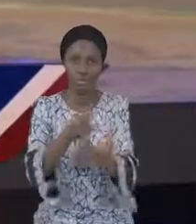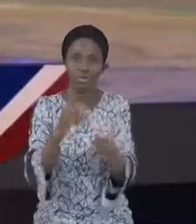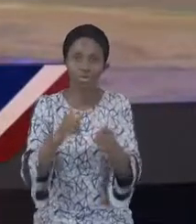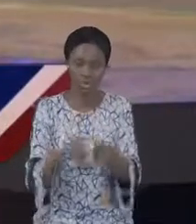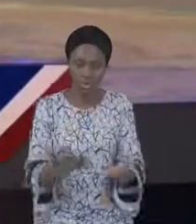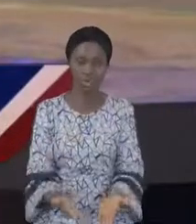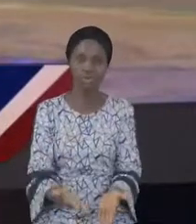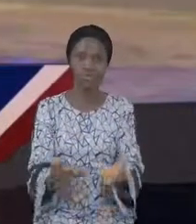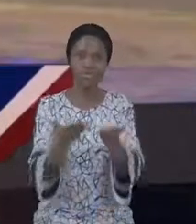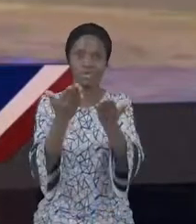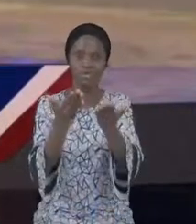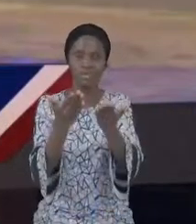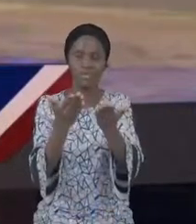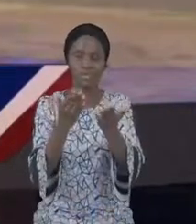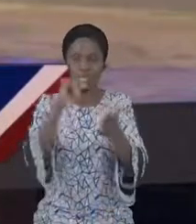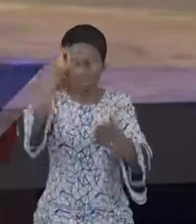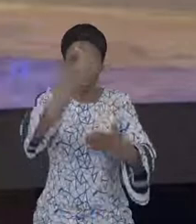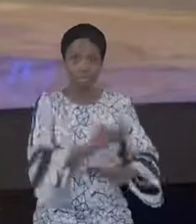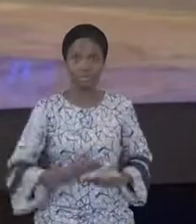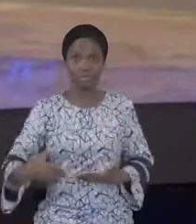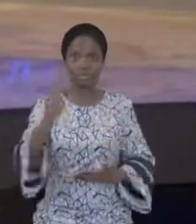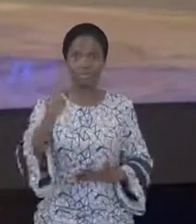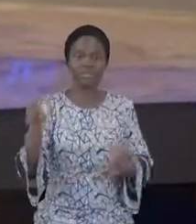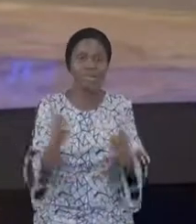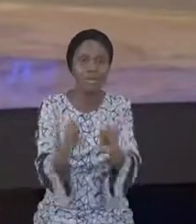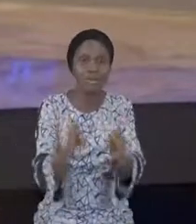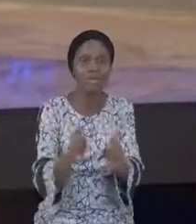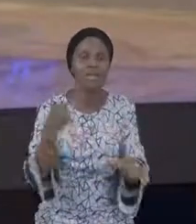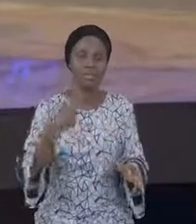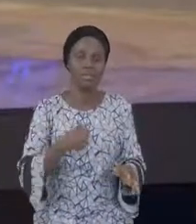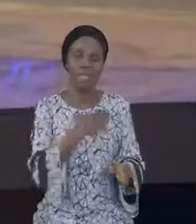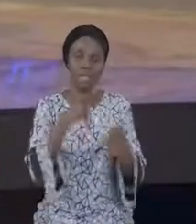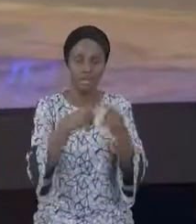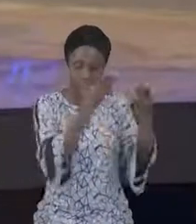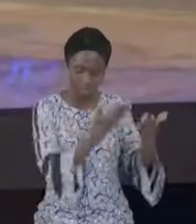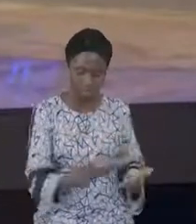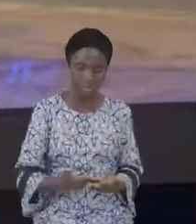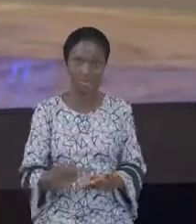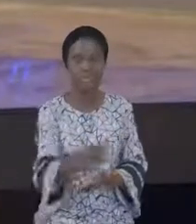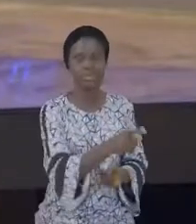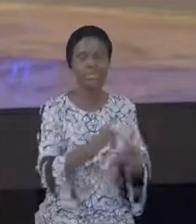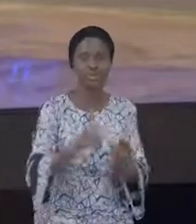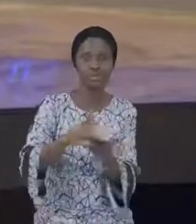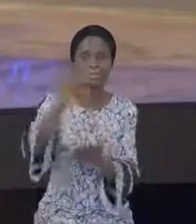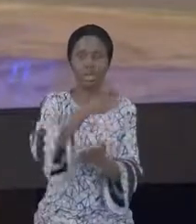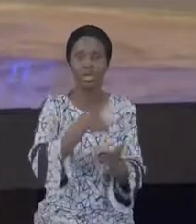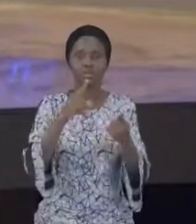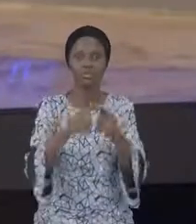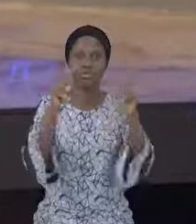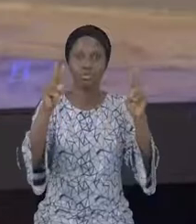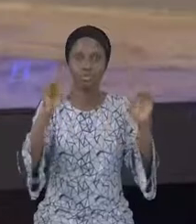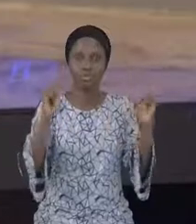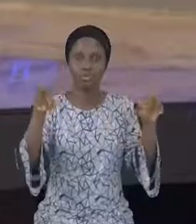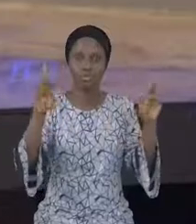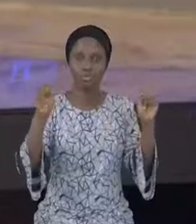up afin de susciter like des fils comme and moi to bring them et de les amener à la gloire et à la vertu. Je l'ai fait.